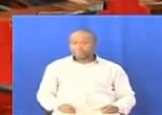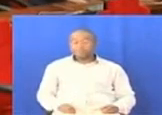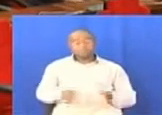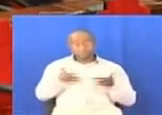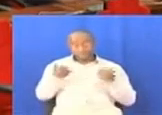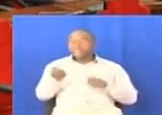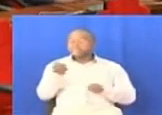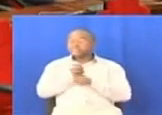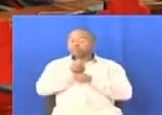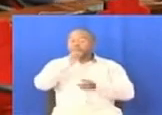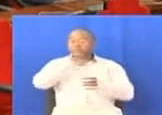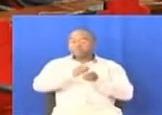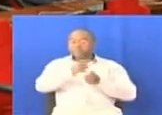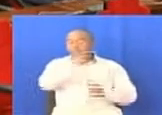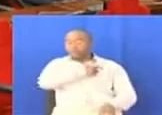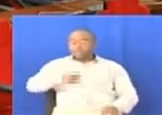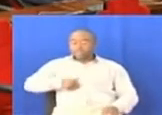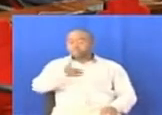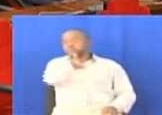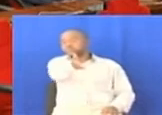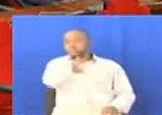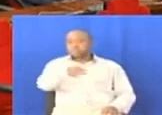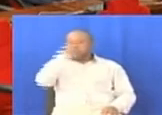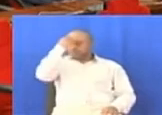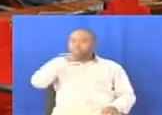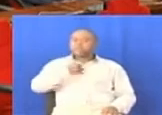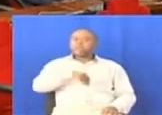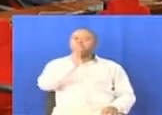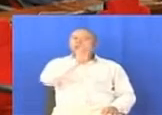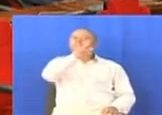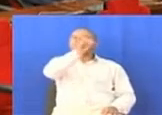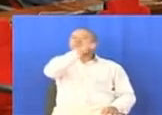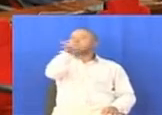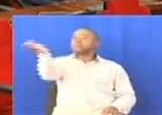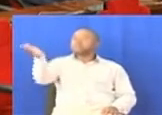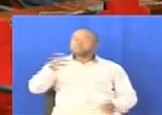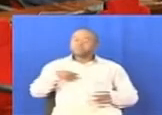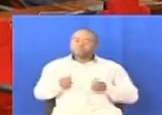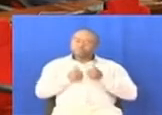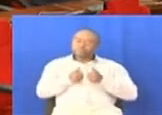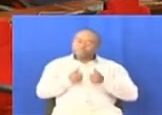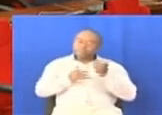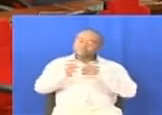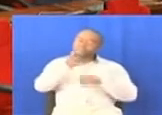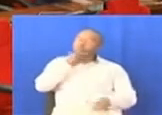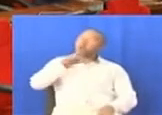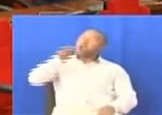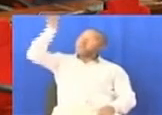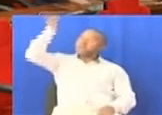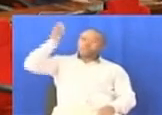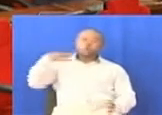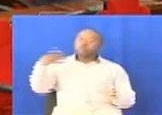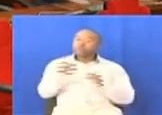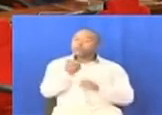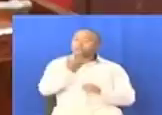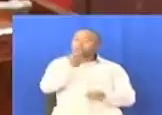Alichofanya Rais Magufuli ni kuambia Watanzania, mtumainieni Bwana msiaibike milele.